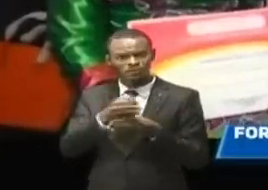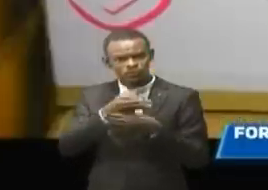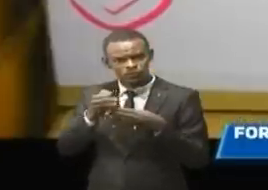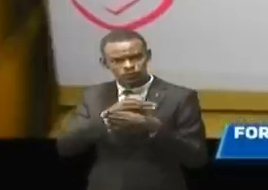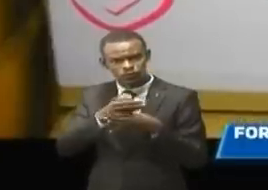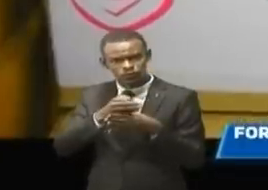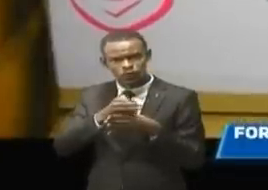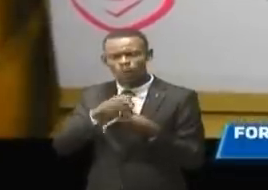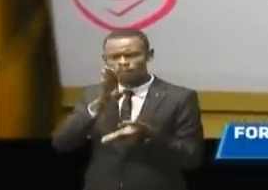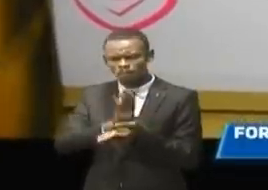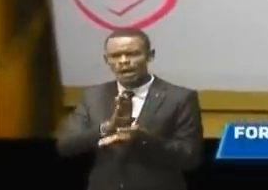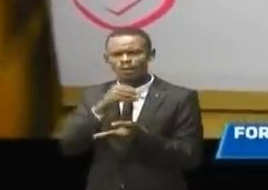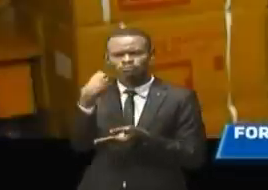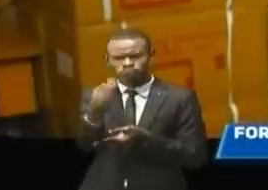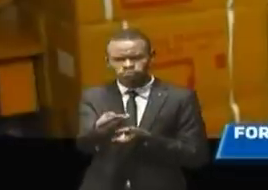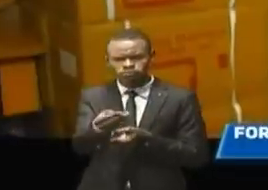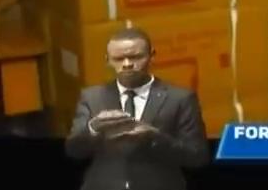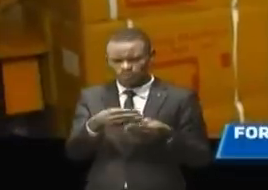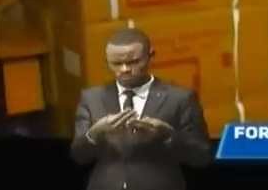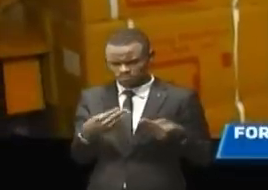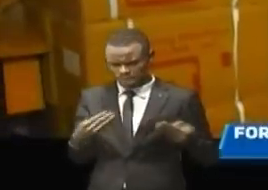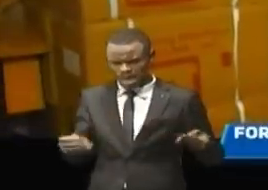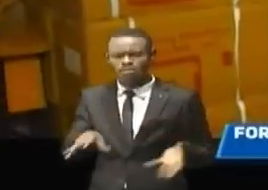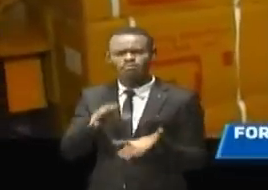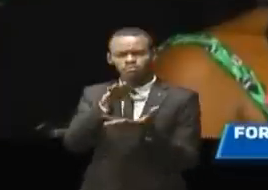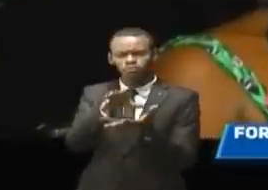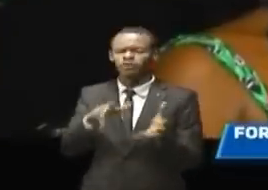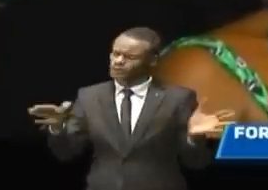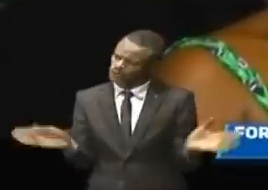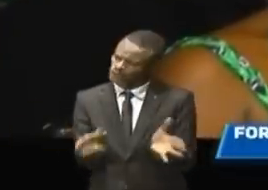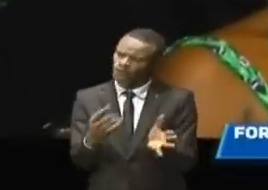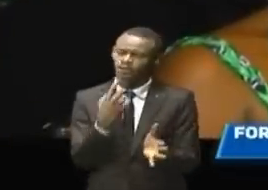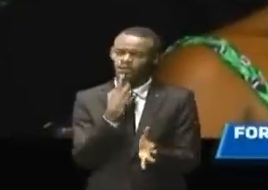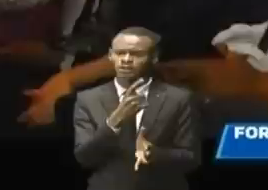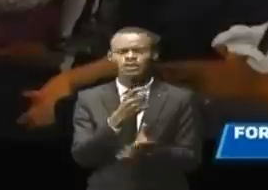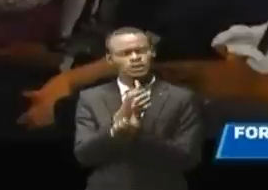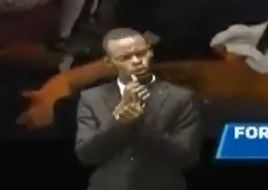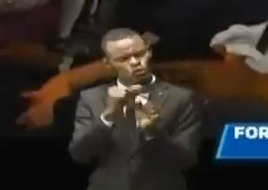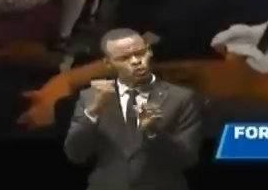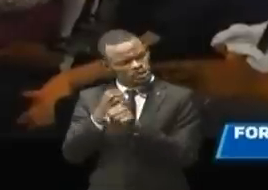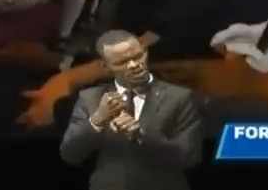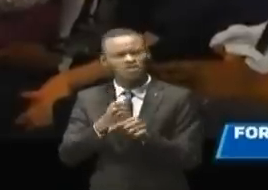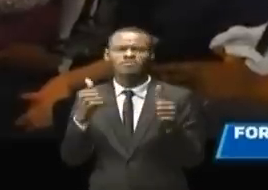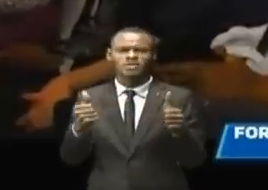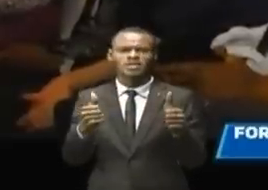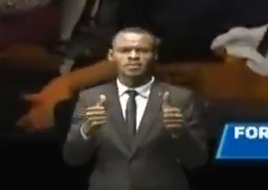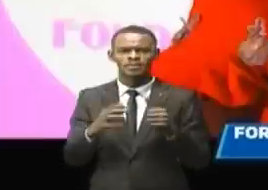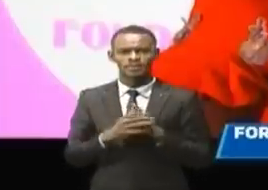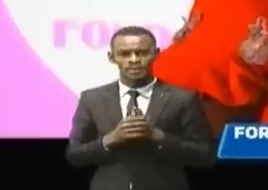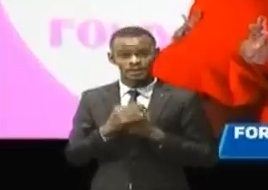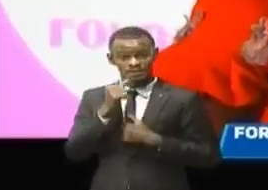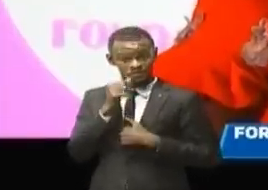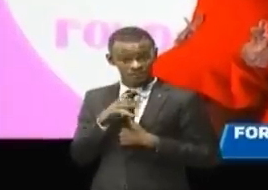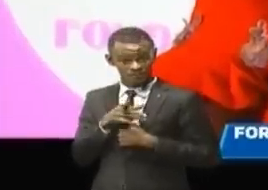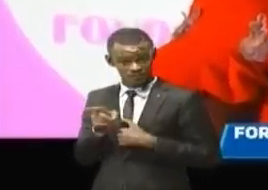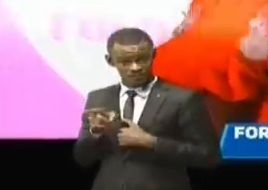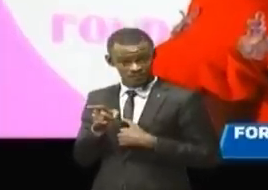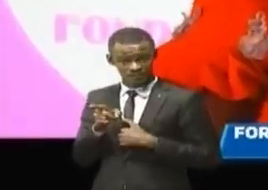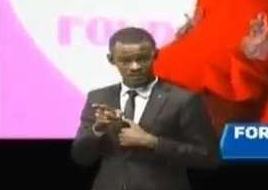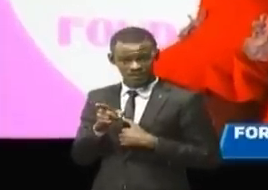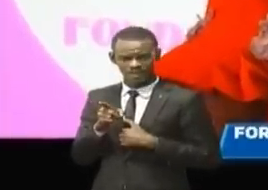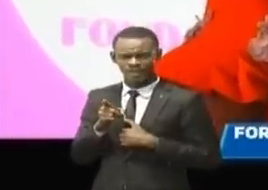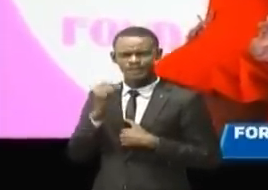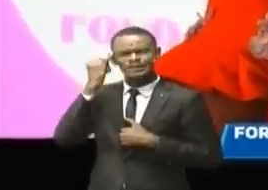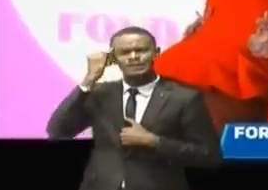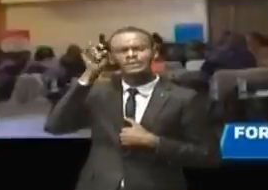une utilisation à bon escient pour leur auto-prise en charge et leur développement. L'initiatrice de la Fondation Gram explique le bien fondé